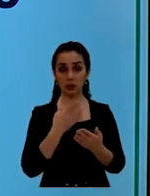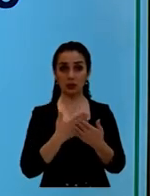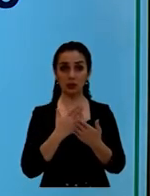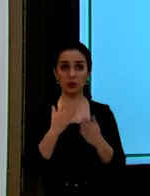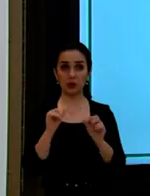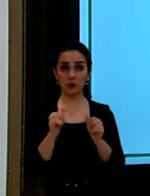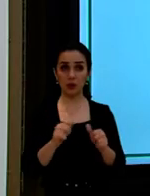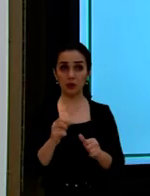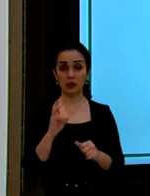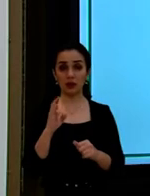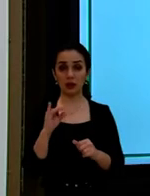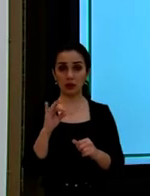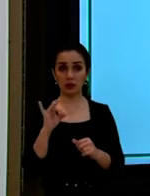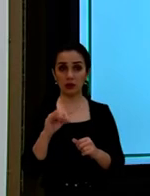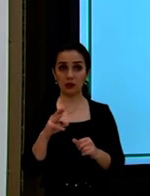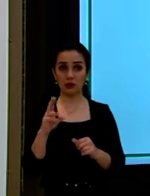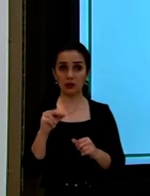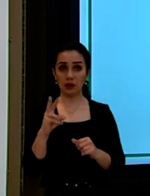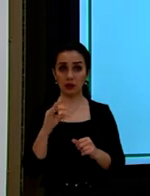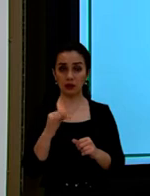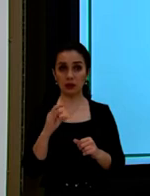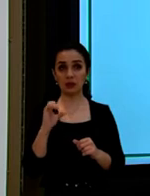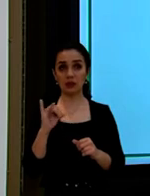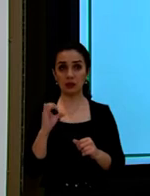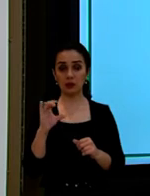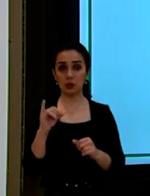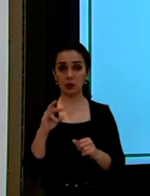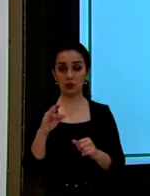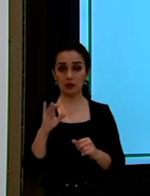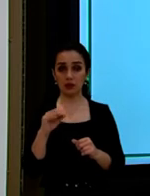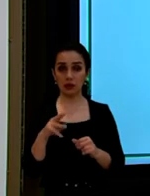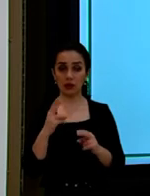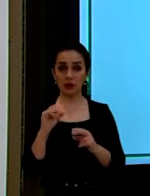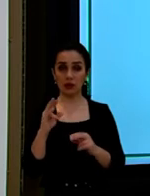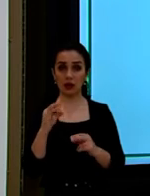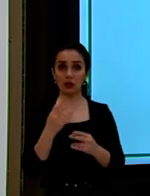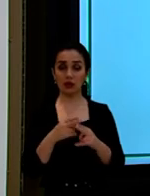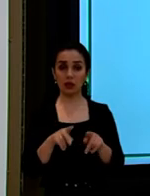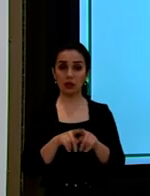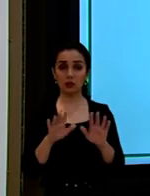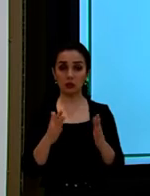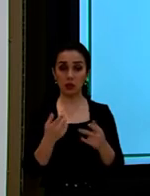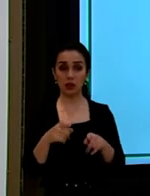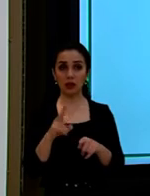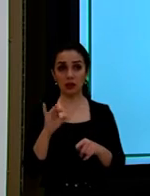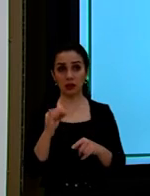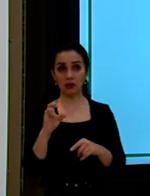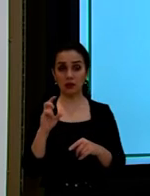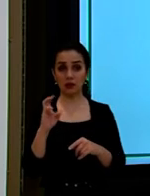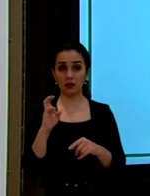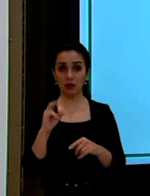формула нитрат калия и сульфат калия то есть данном случае и калле и